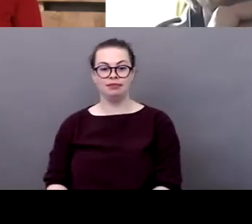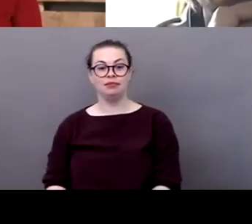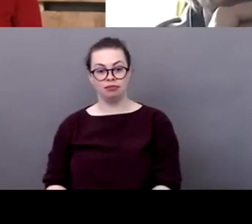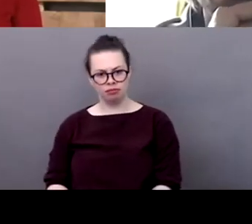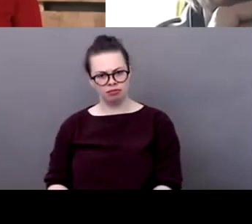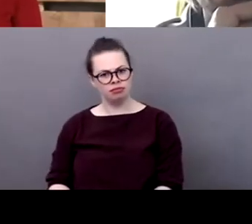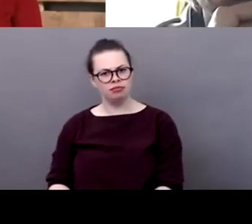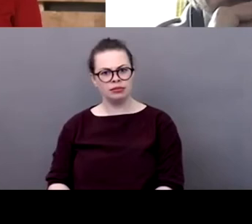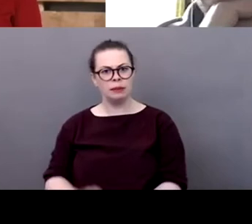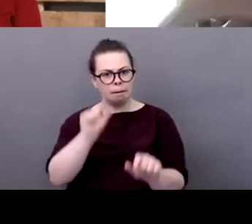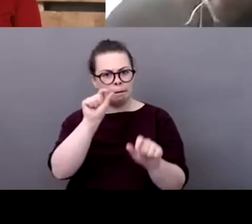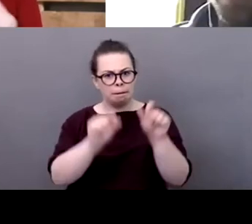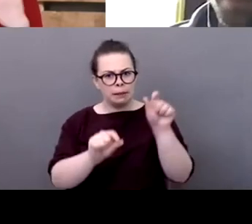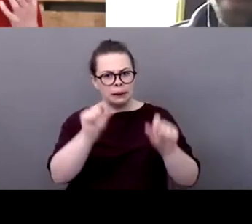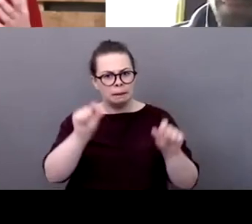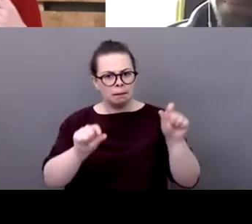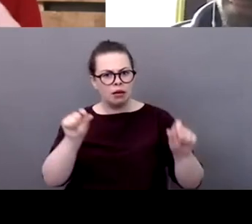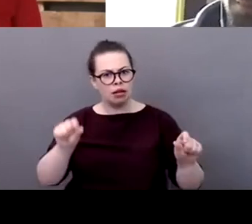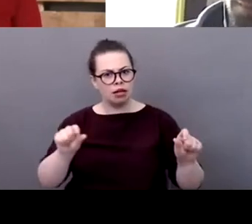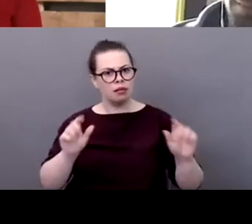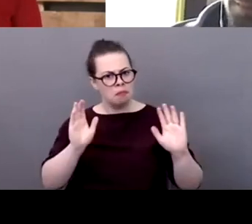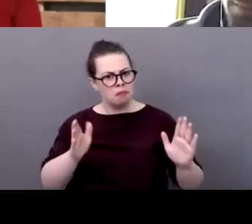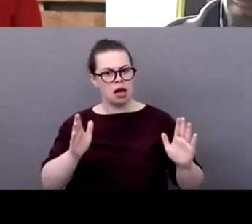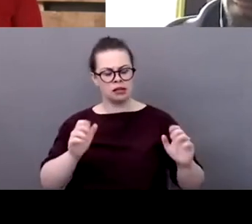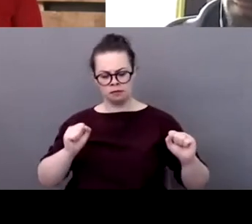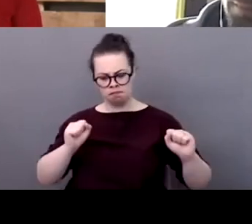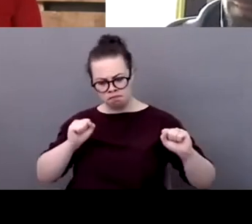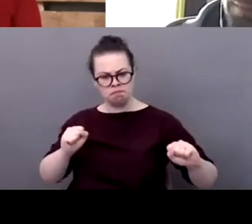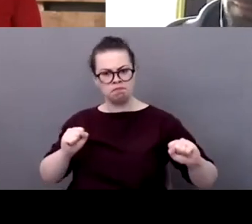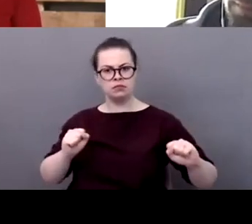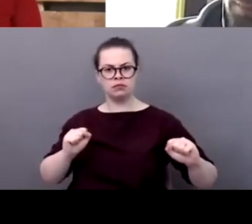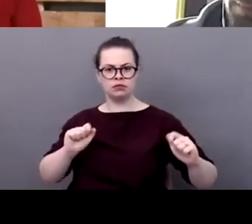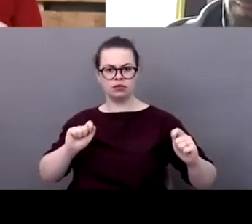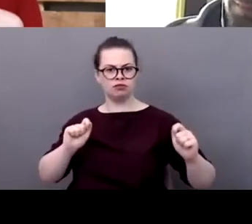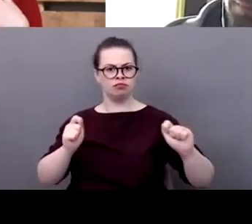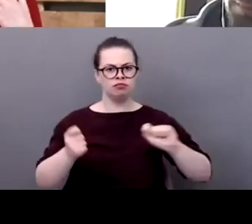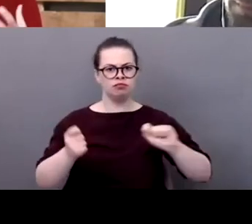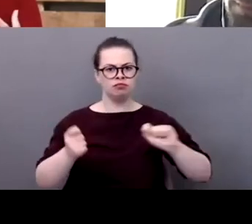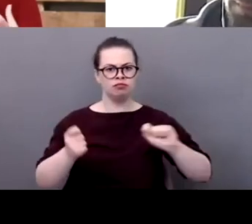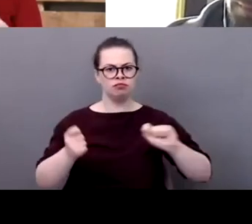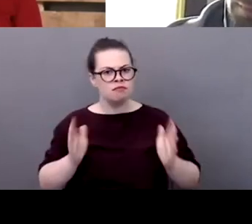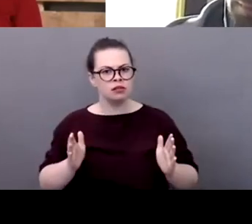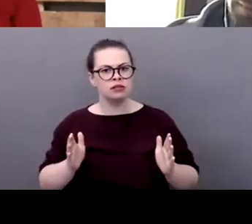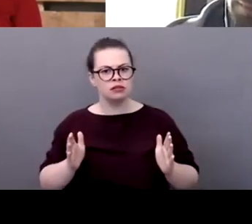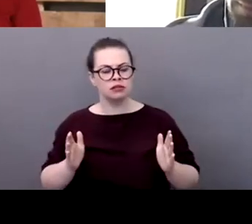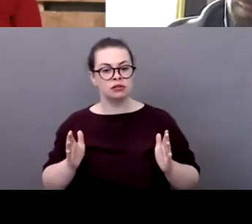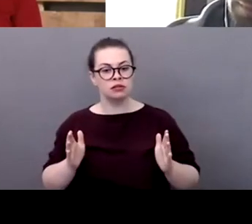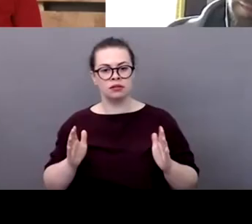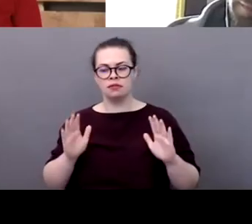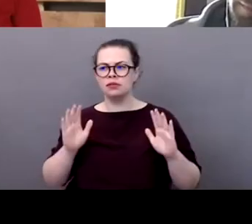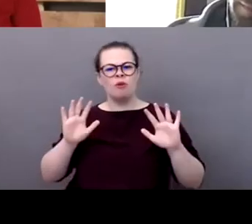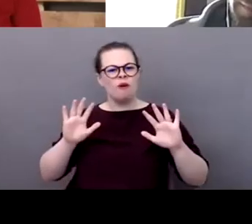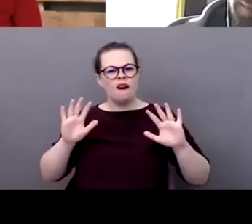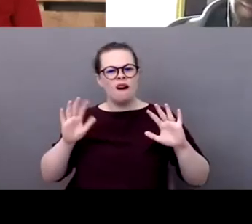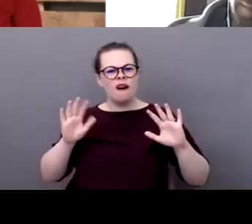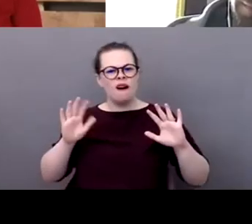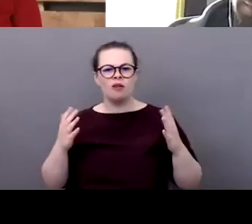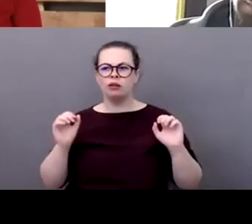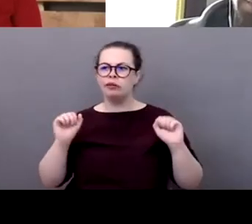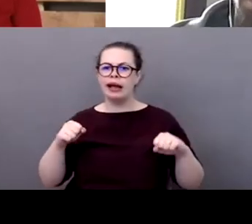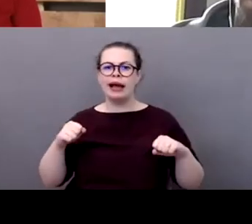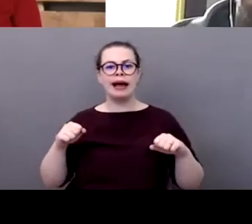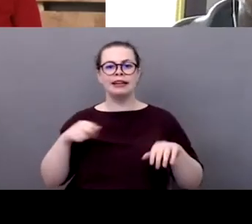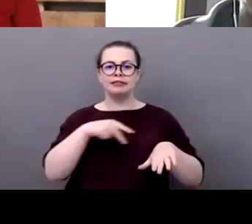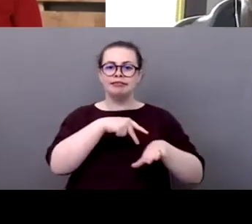Dans quelle mesure est-ce qu'on peut protéger le sport en extérieur et protéger la nature à travers ça? Dans quelle mesure est-ce qu'on